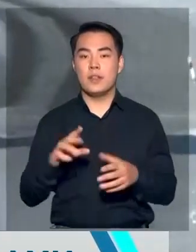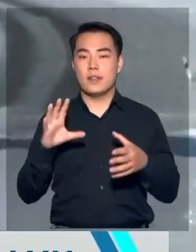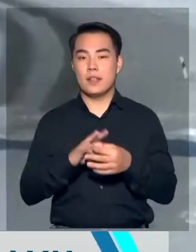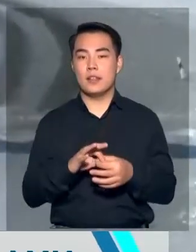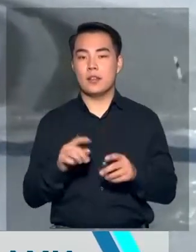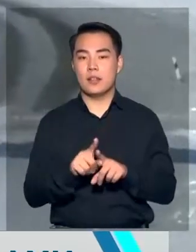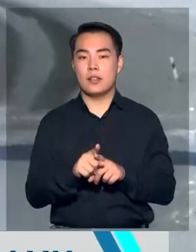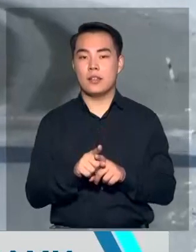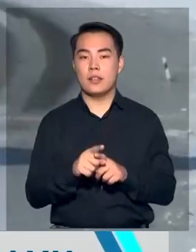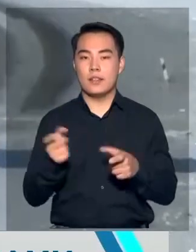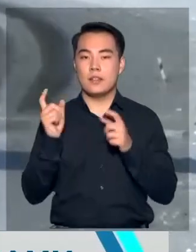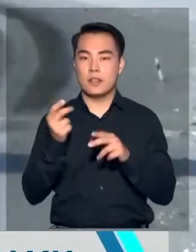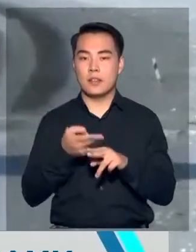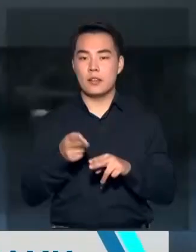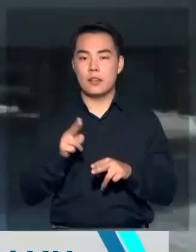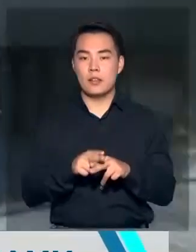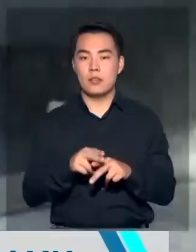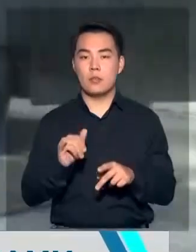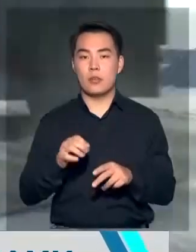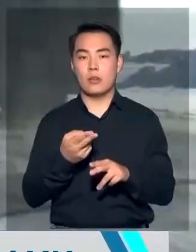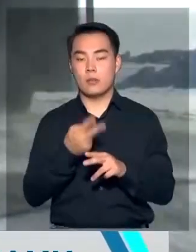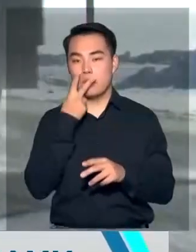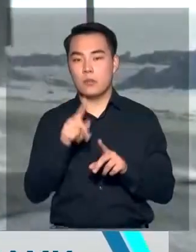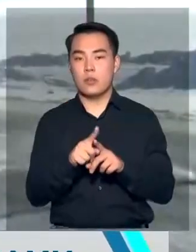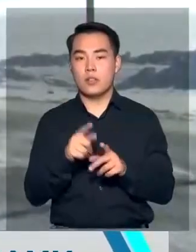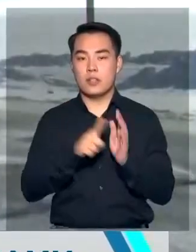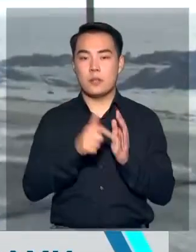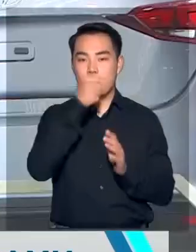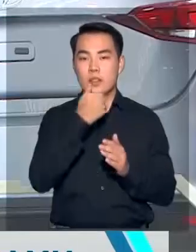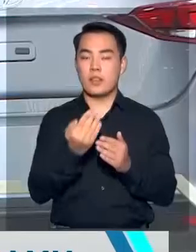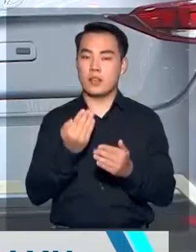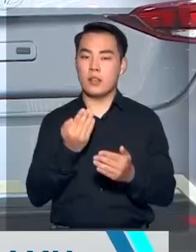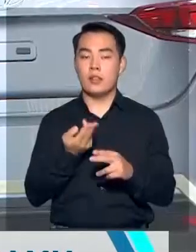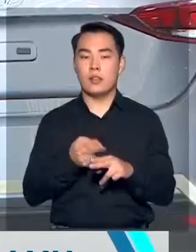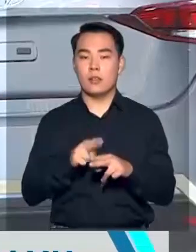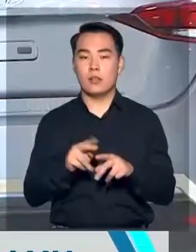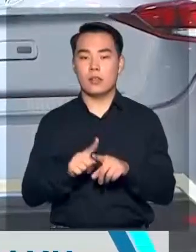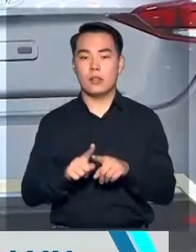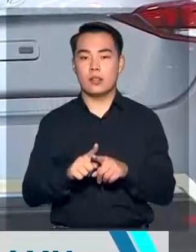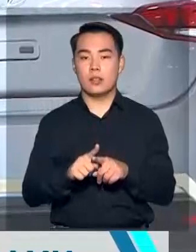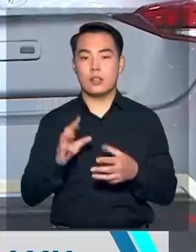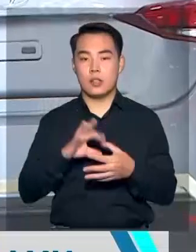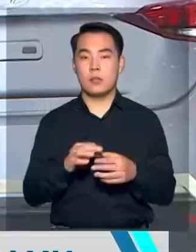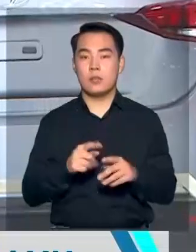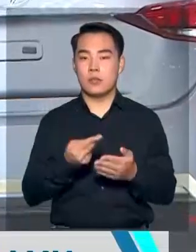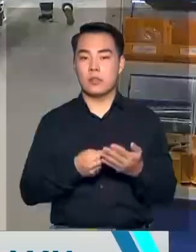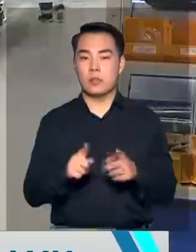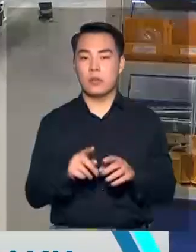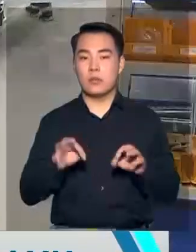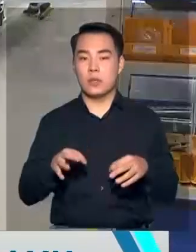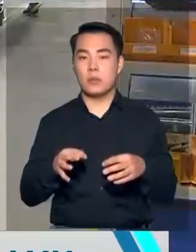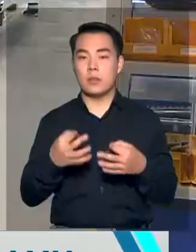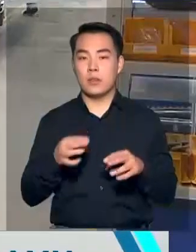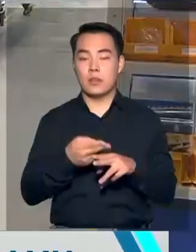регистрацию седельных тягачей, при условии, что они выпущены не более 7 лет назад. Что касается требований к выпуску автомобилей на